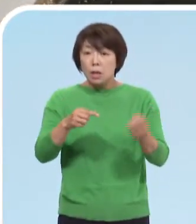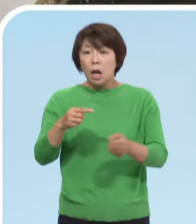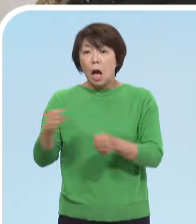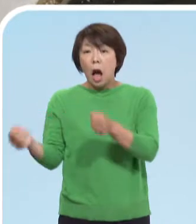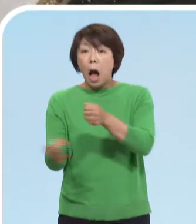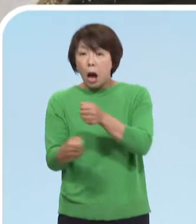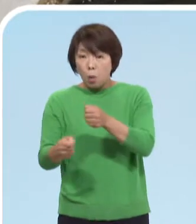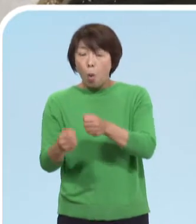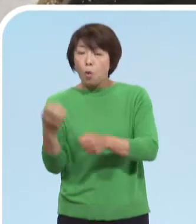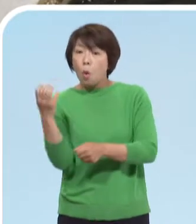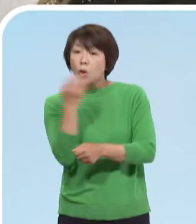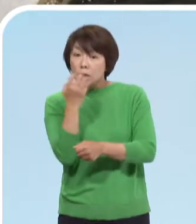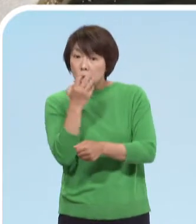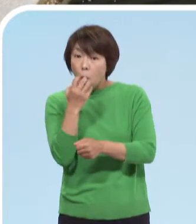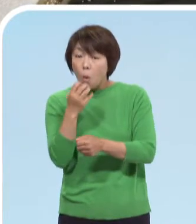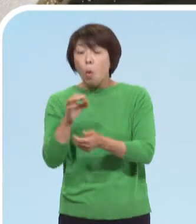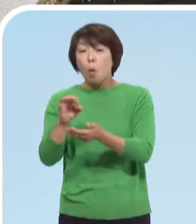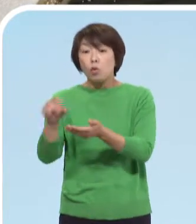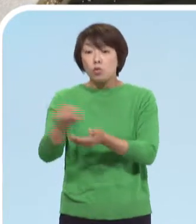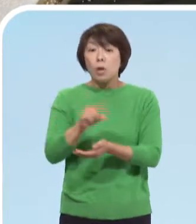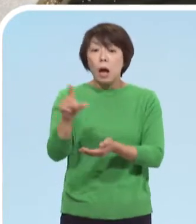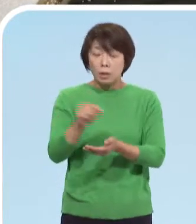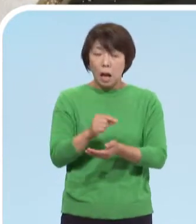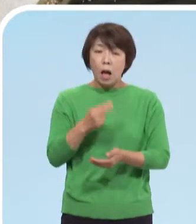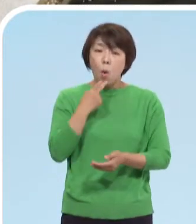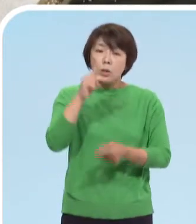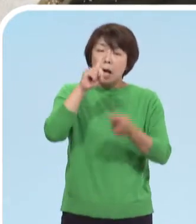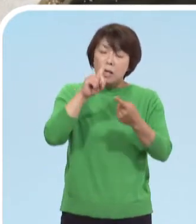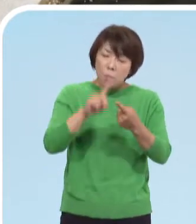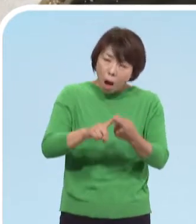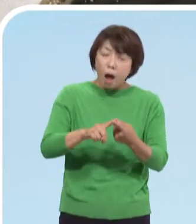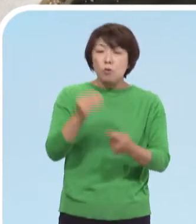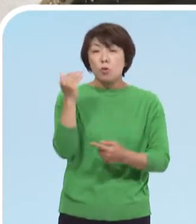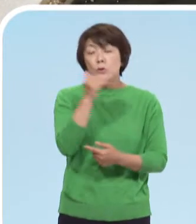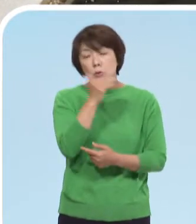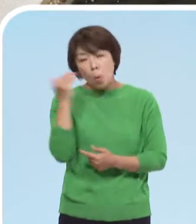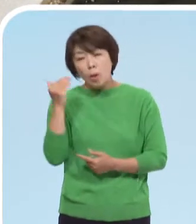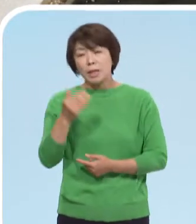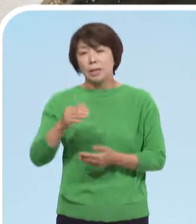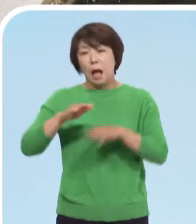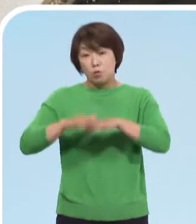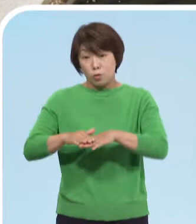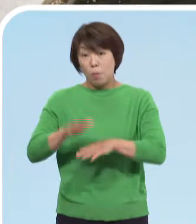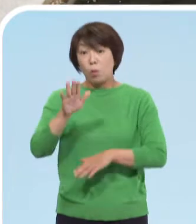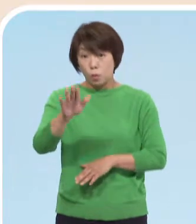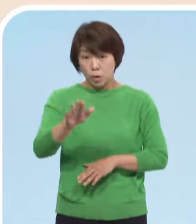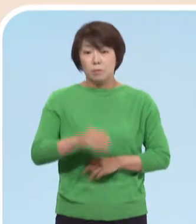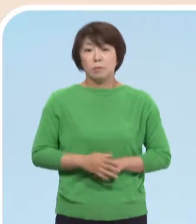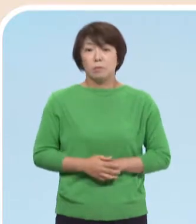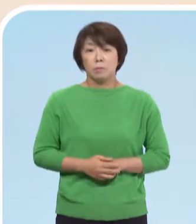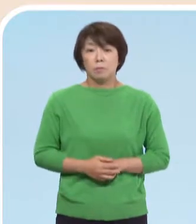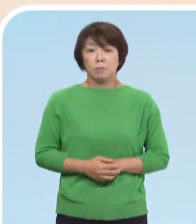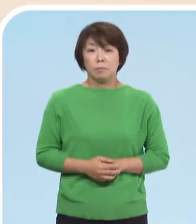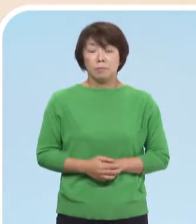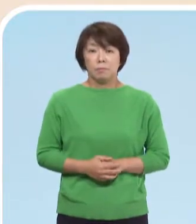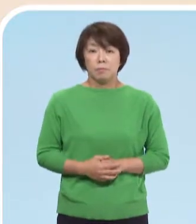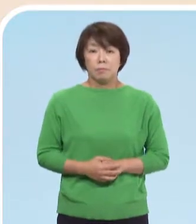海水から取れた真塩を使ったお酒にも合う上品なお漬物です。